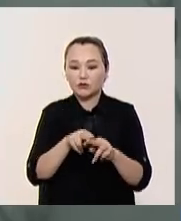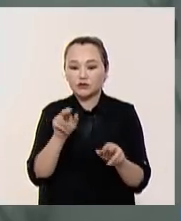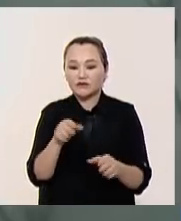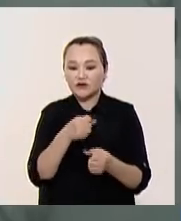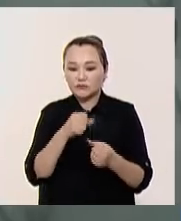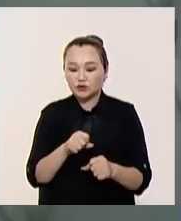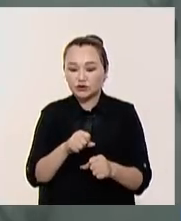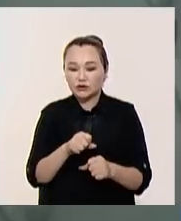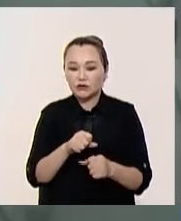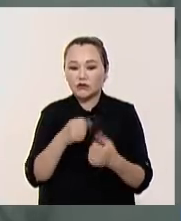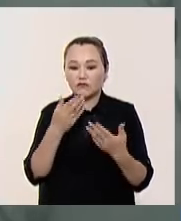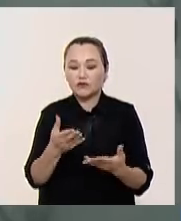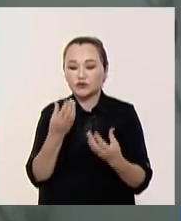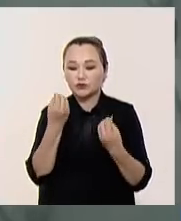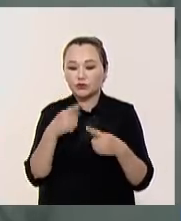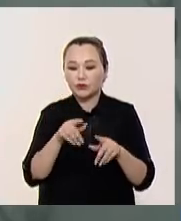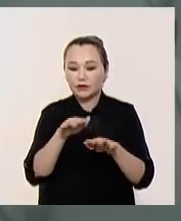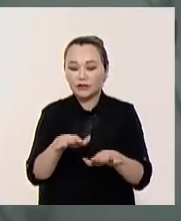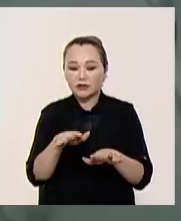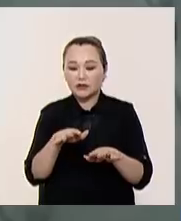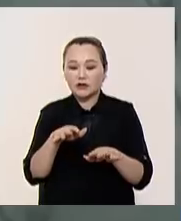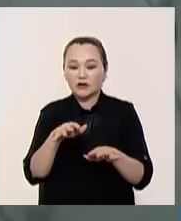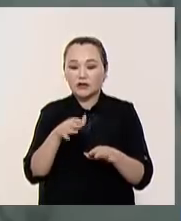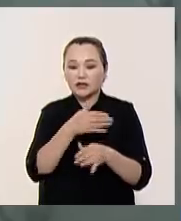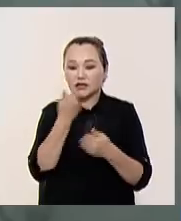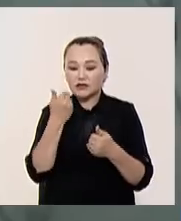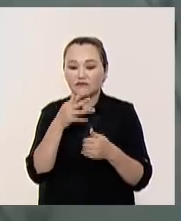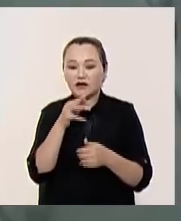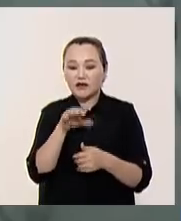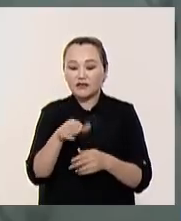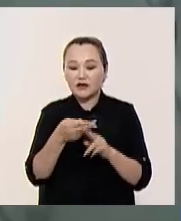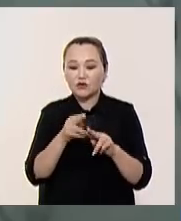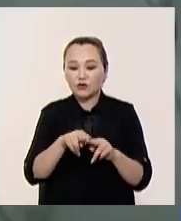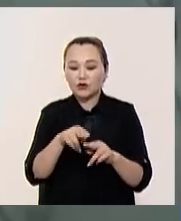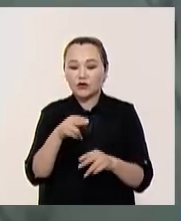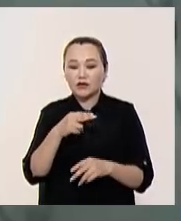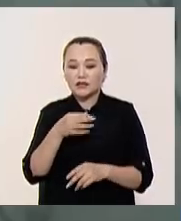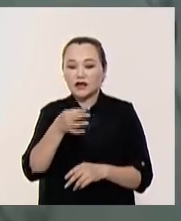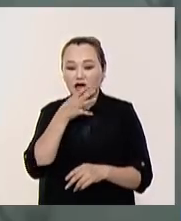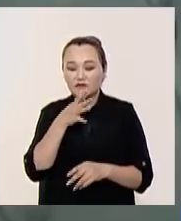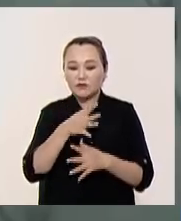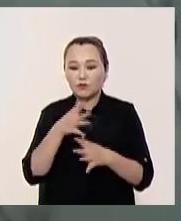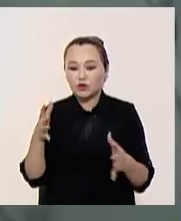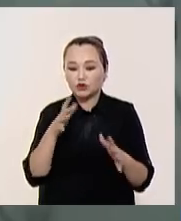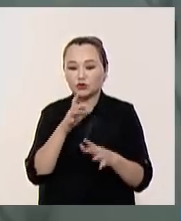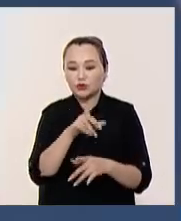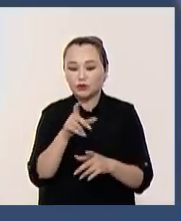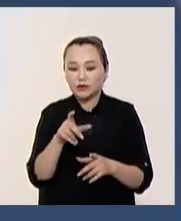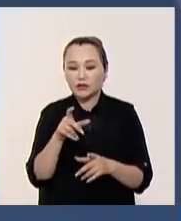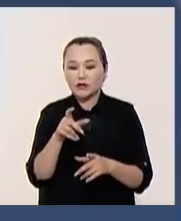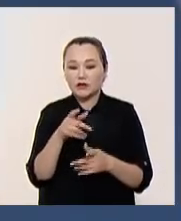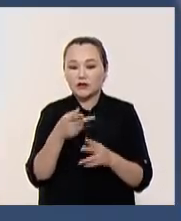невозможно. Вот. Другое дело, что нет варианта, который бы устраивал большинство.